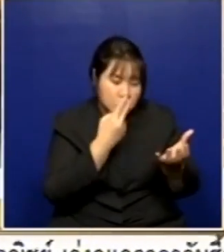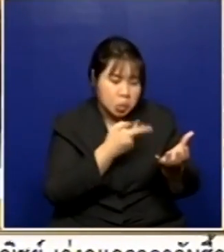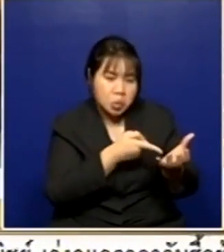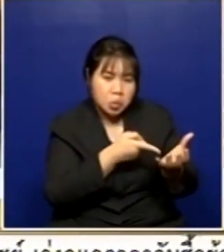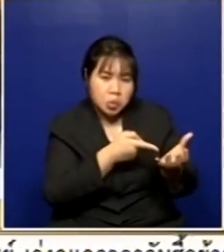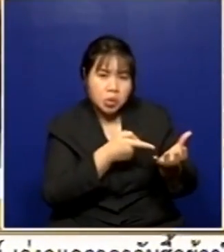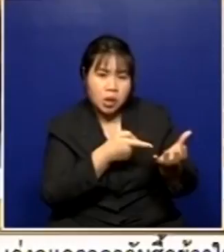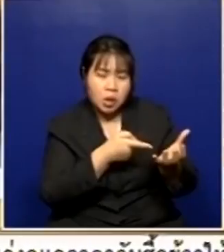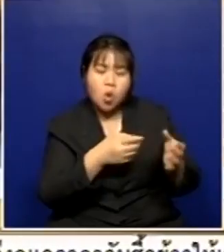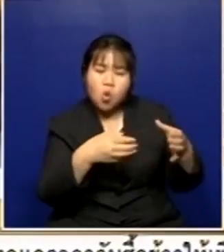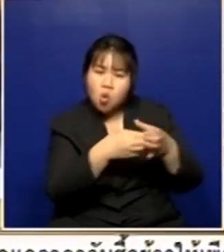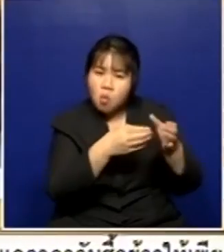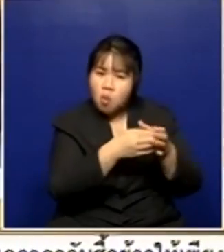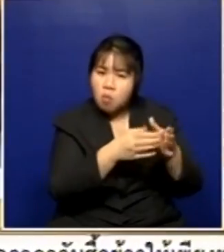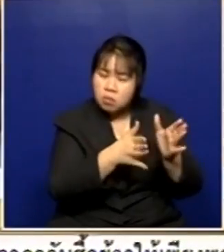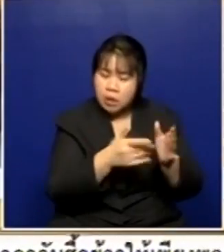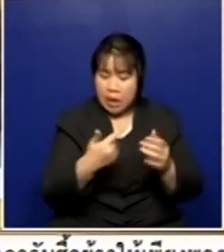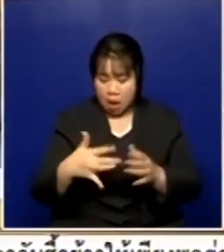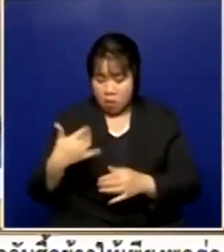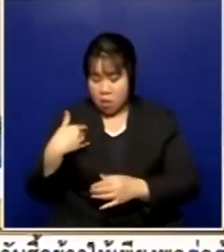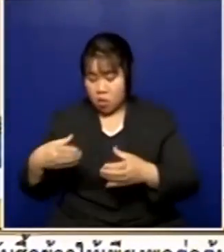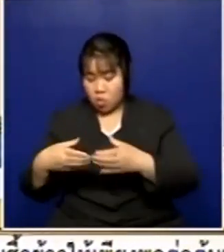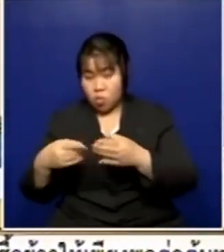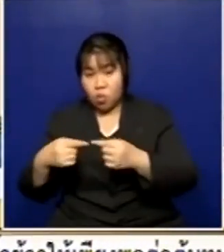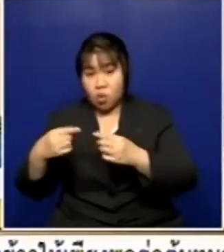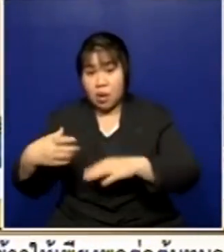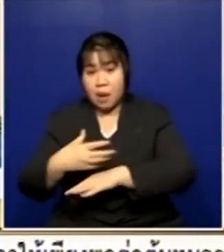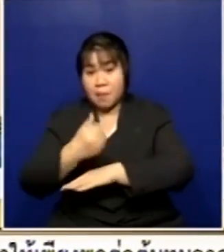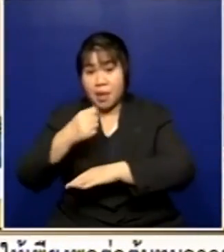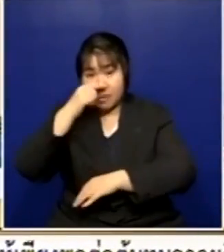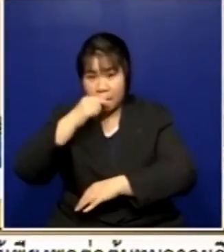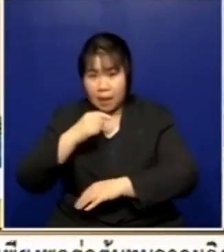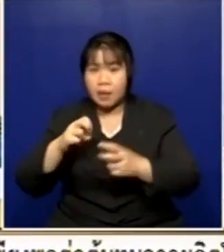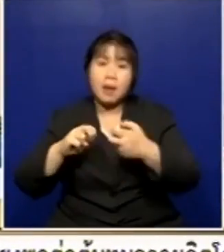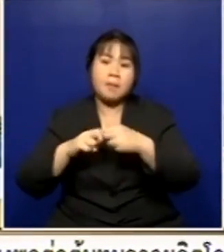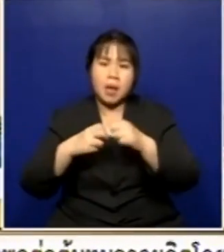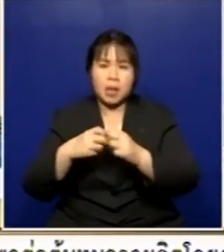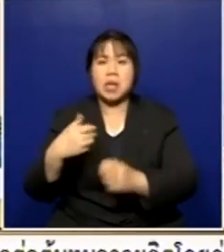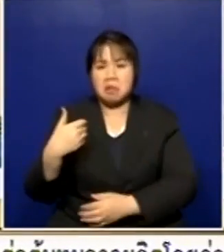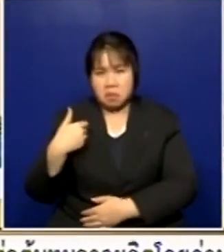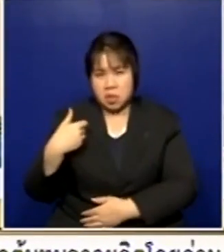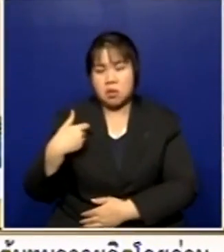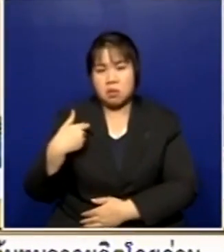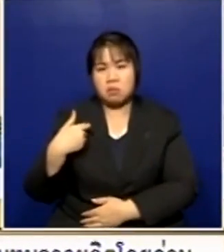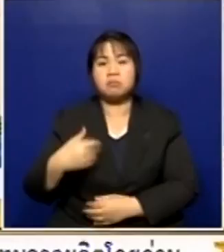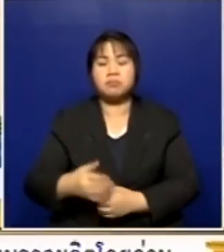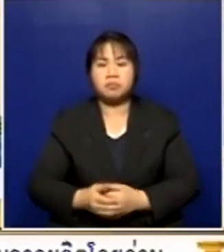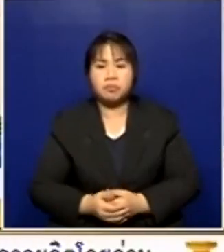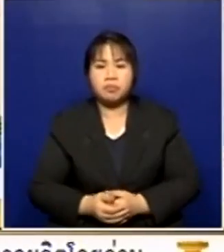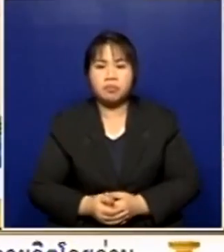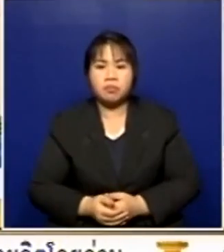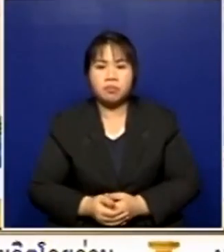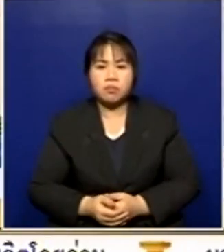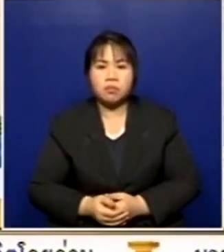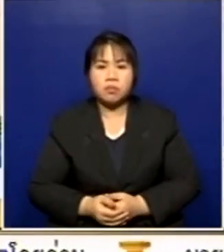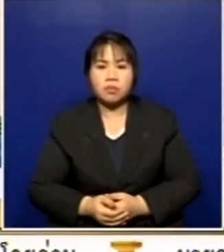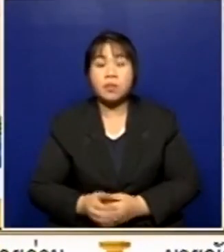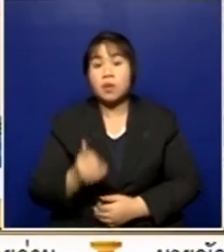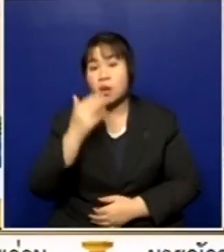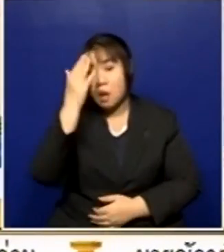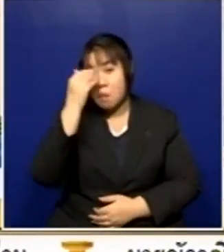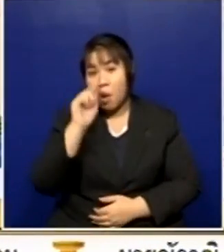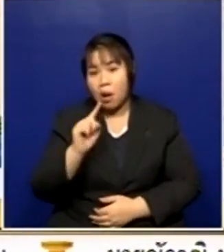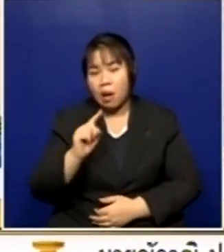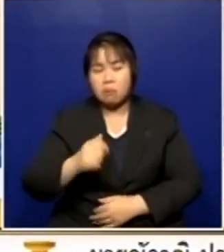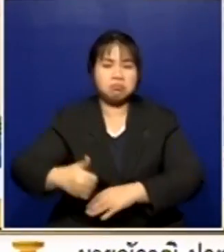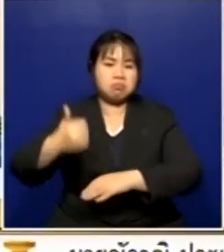ไปรักกันเมืองไทยปัญหาเกิดขึ้นพระผมเอี่ยม